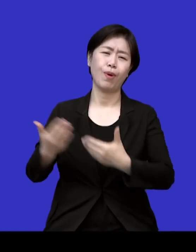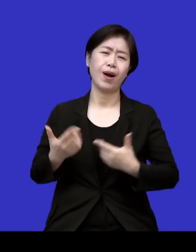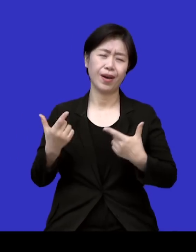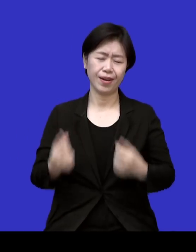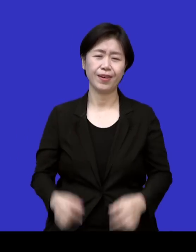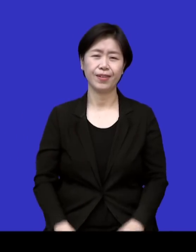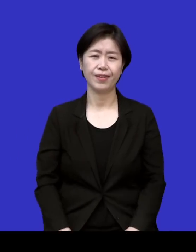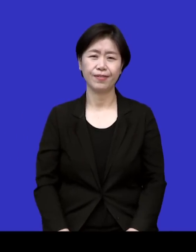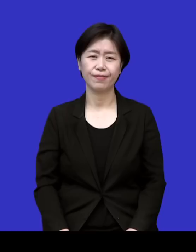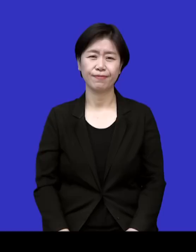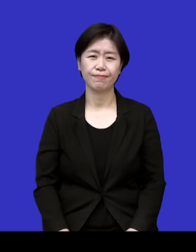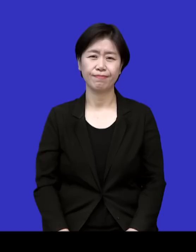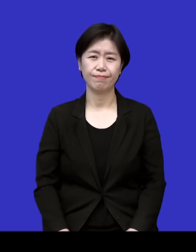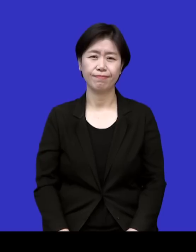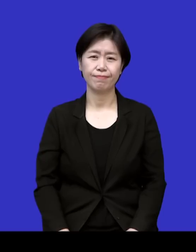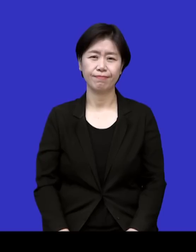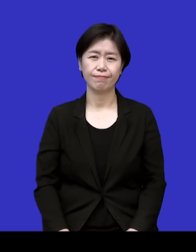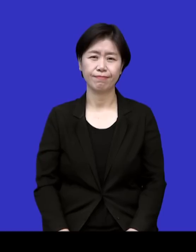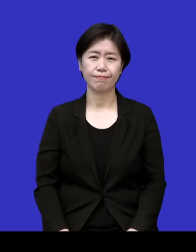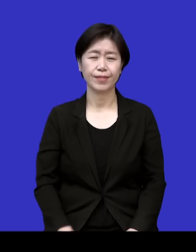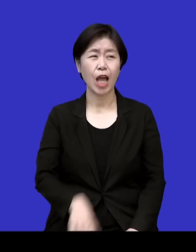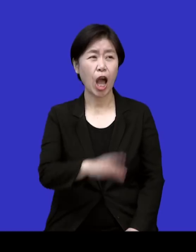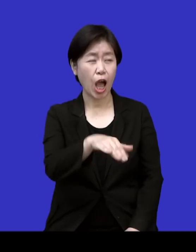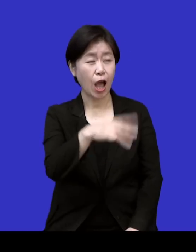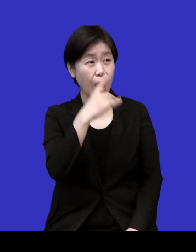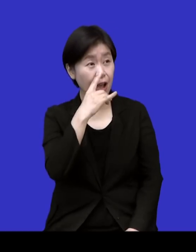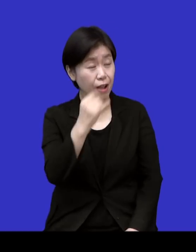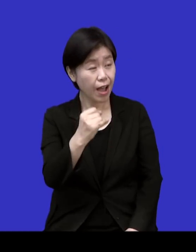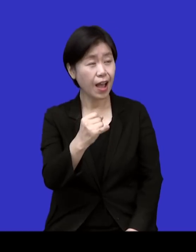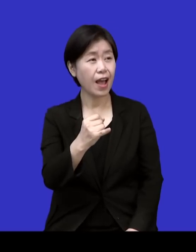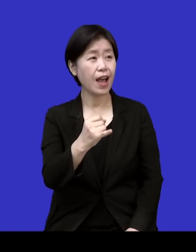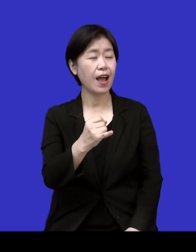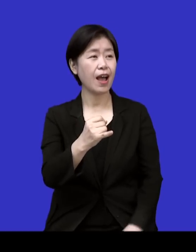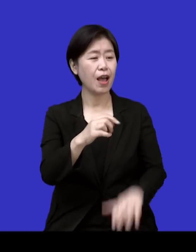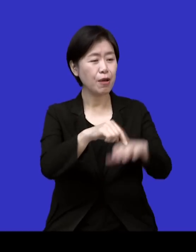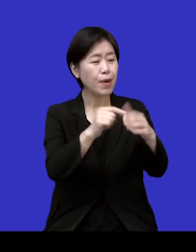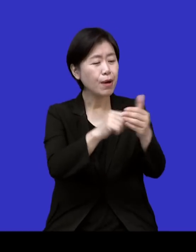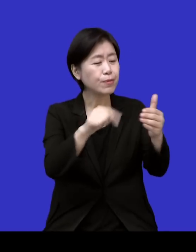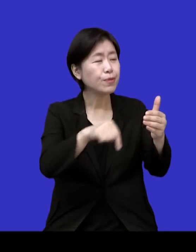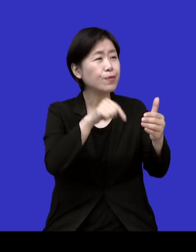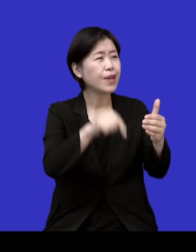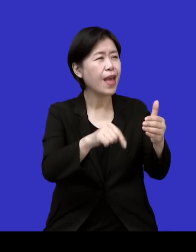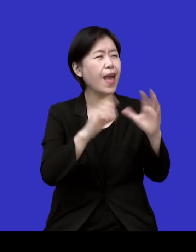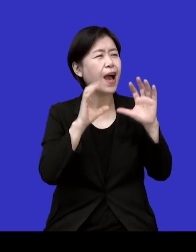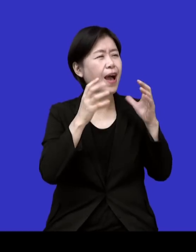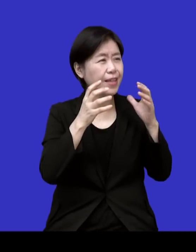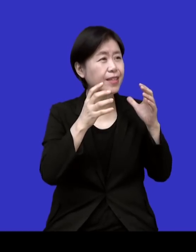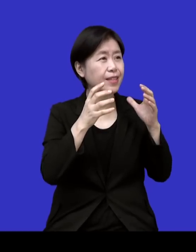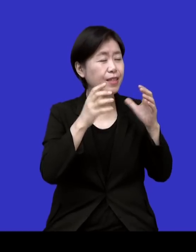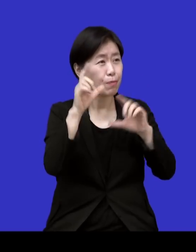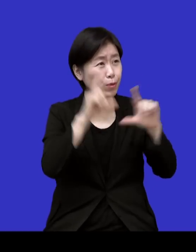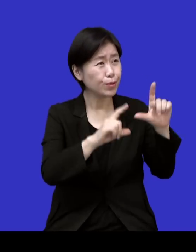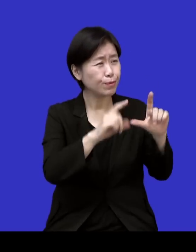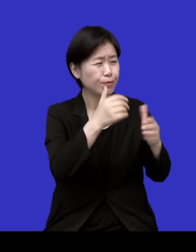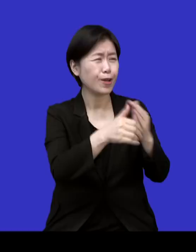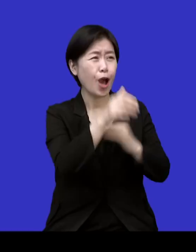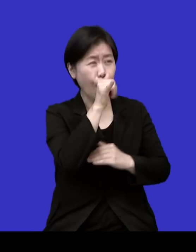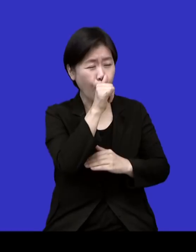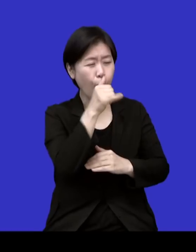이렇게 안아주면서 엄마의 그 어린아이를 가서 찾아가서 안아주고 싶다고